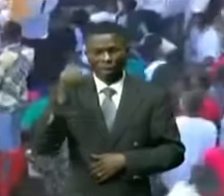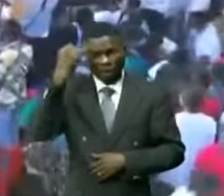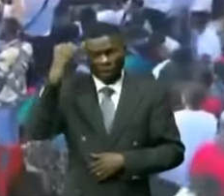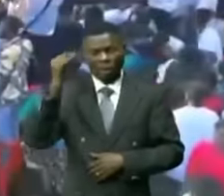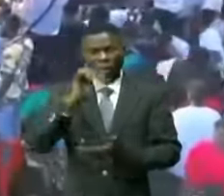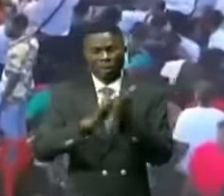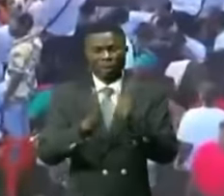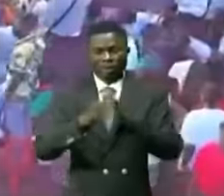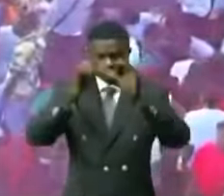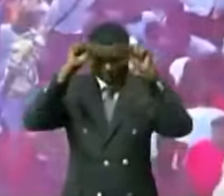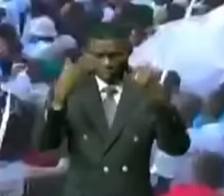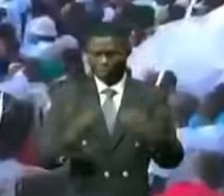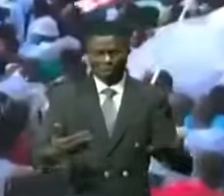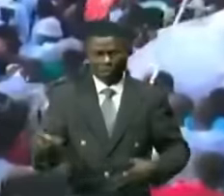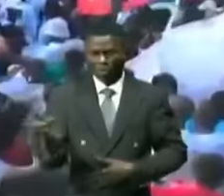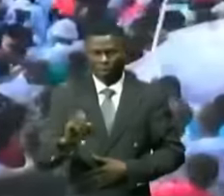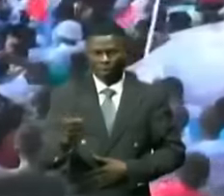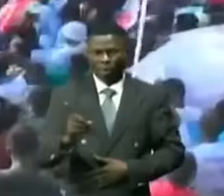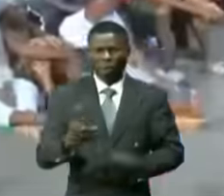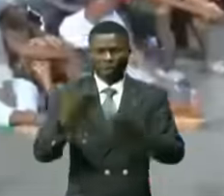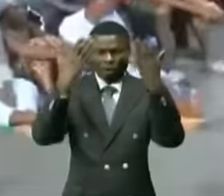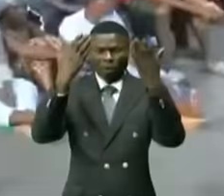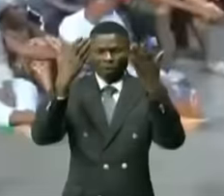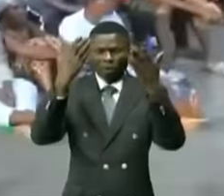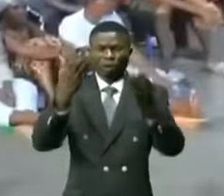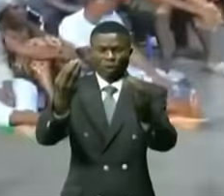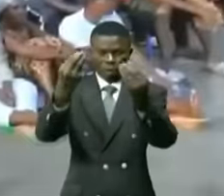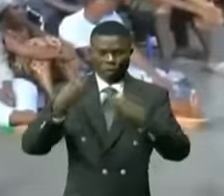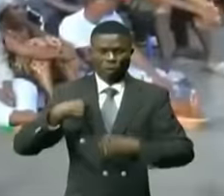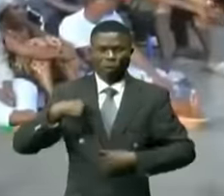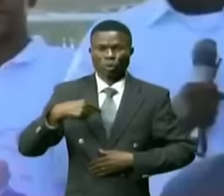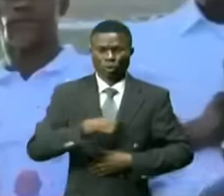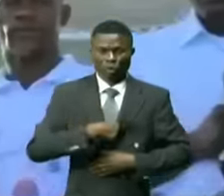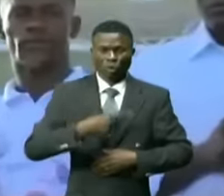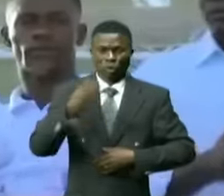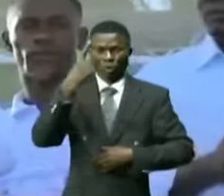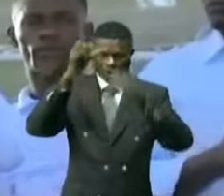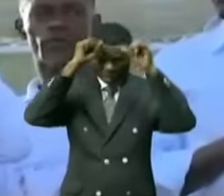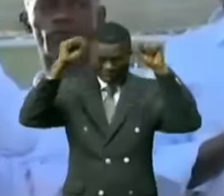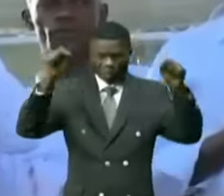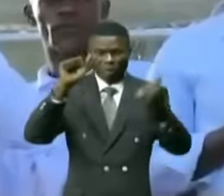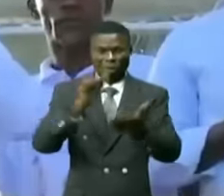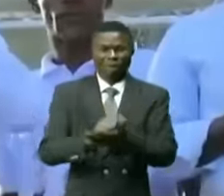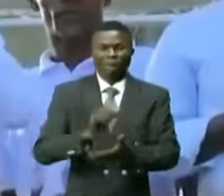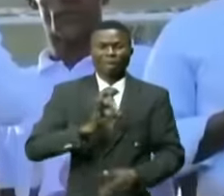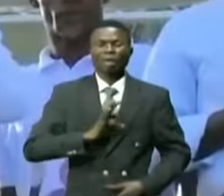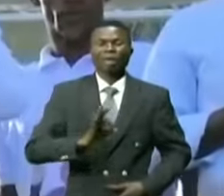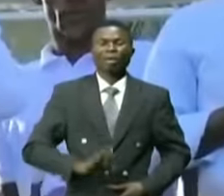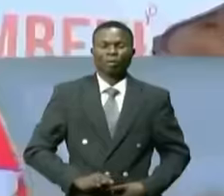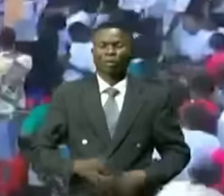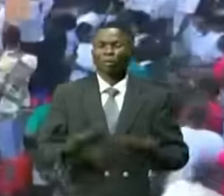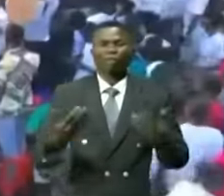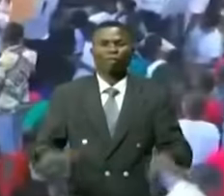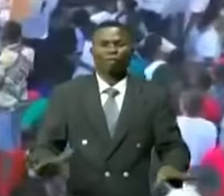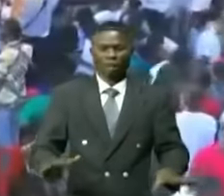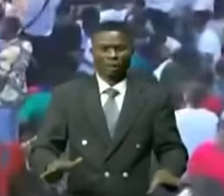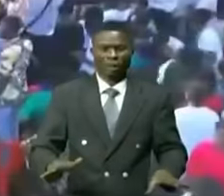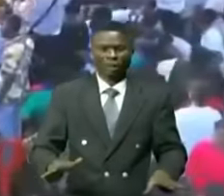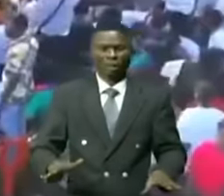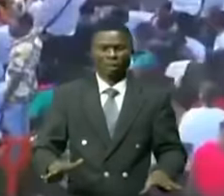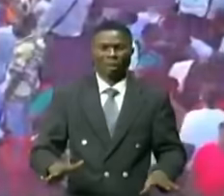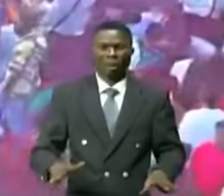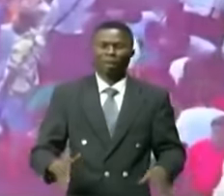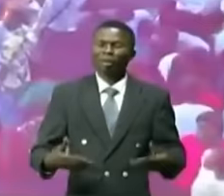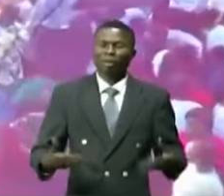Devenir président de la République, Dieu nous a déjà donné un président, Félix Antoine Tshisekedi Tshilombo.